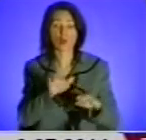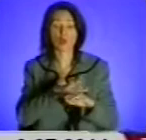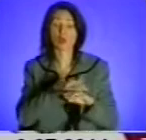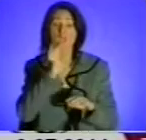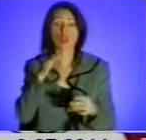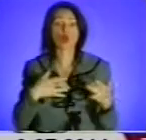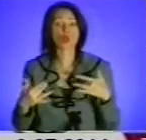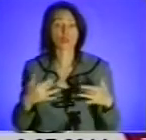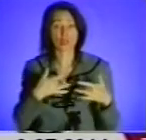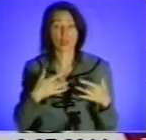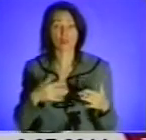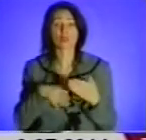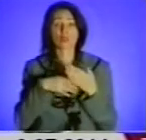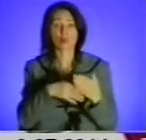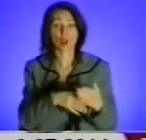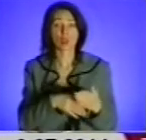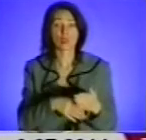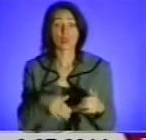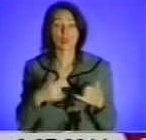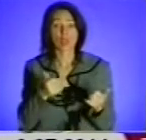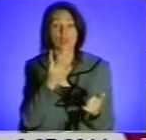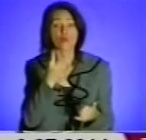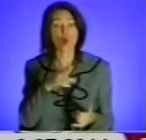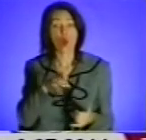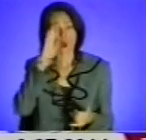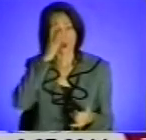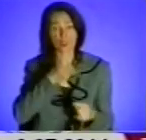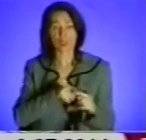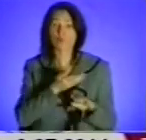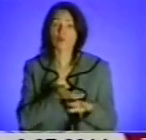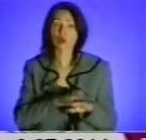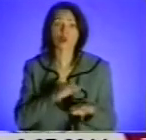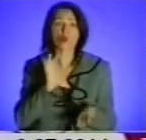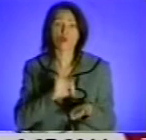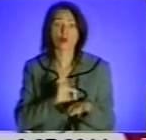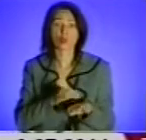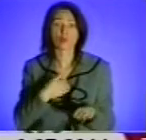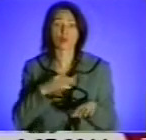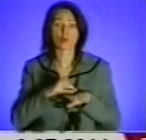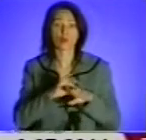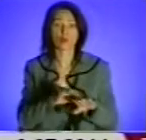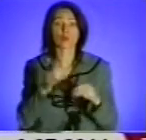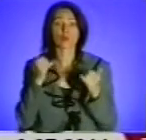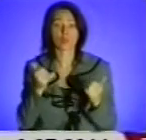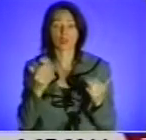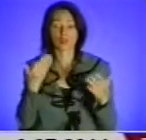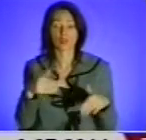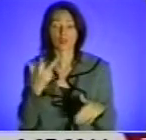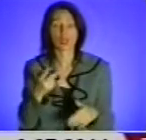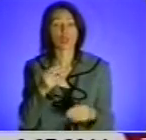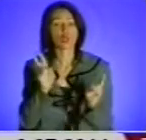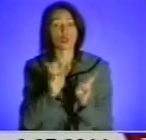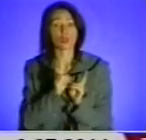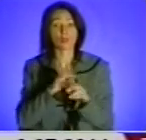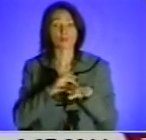концерт. Допомагали для двох хлопчиків, які важко хворі. Ми проводимо зараз, вже три зустрічі